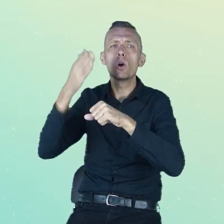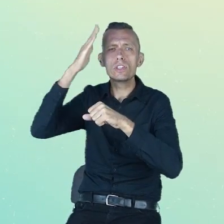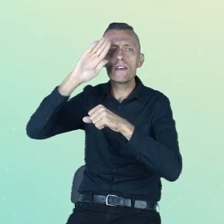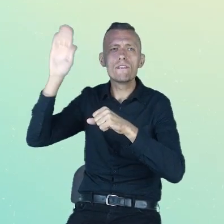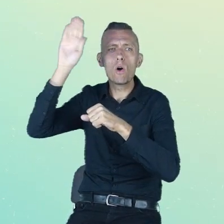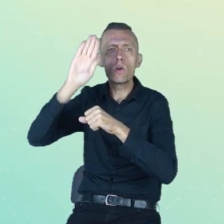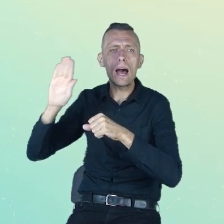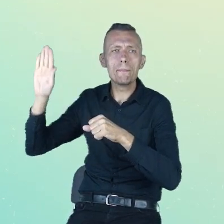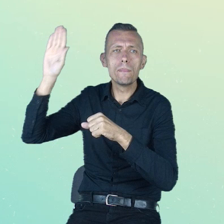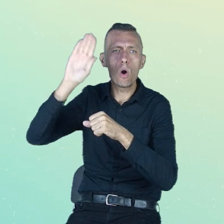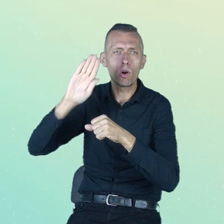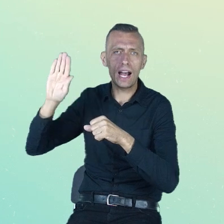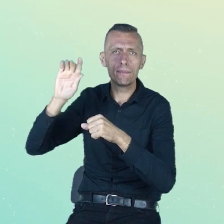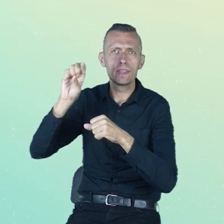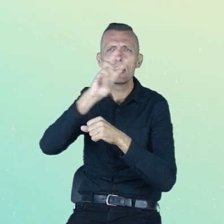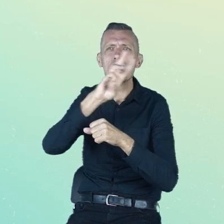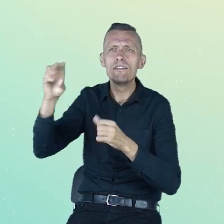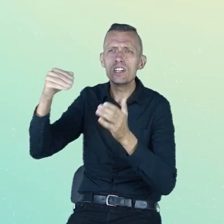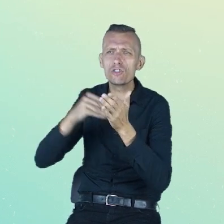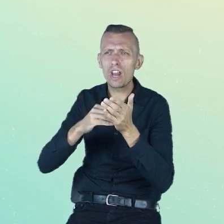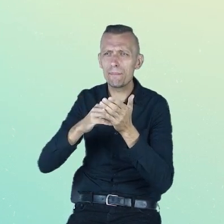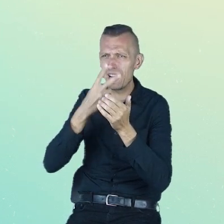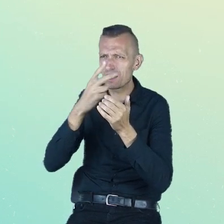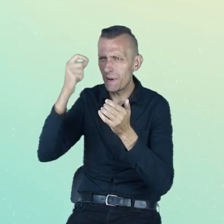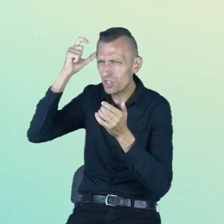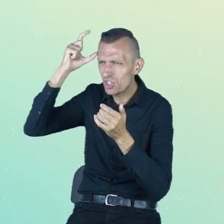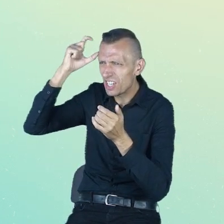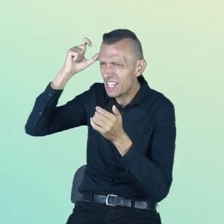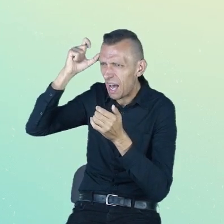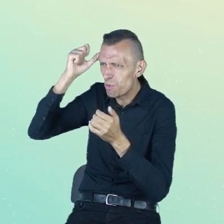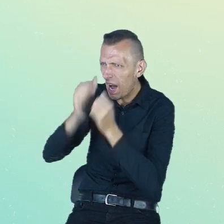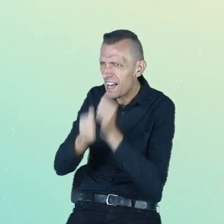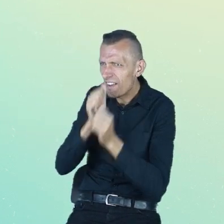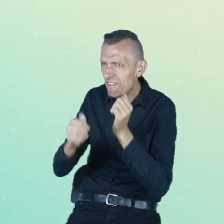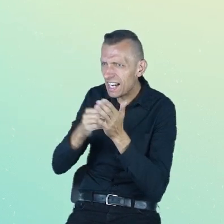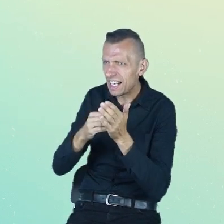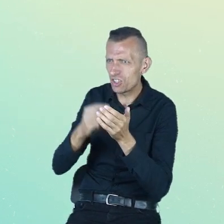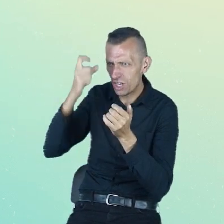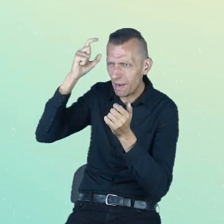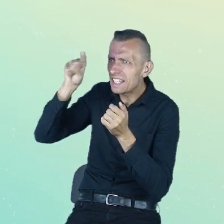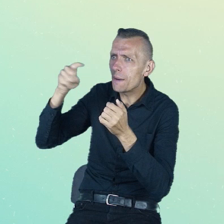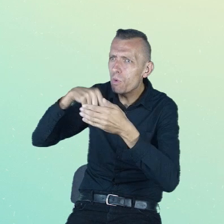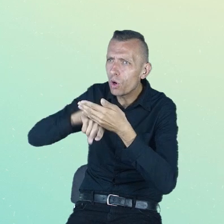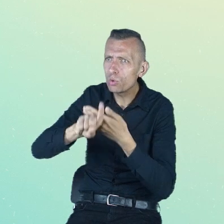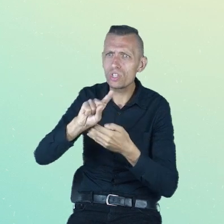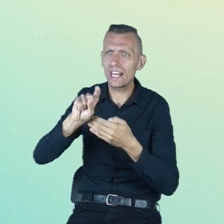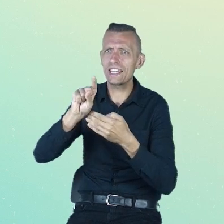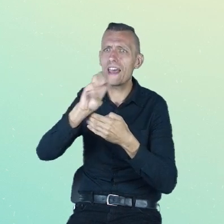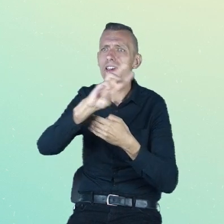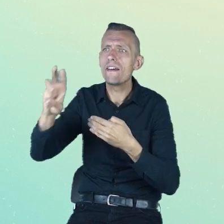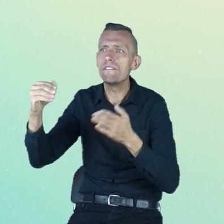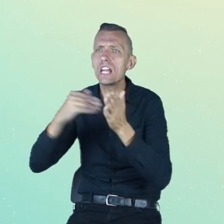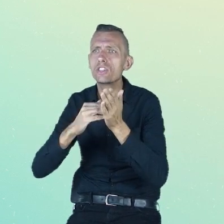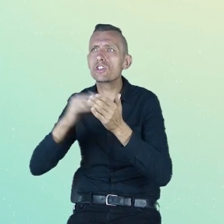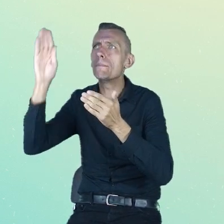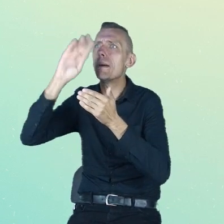10. Przeciwstawcie się zaś diabłu, a ucieknie od was. Zbliżcie się do Boga, a zbliży się